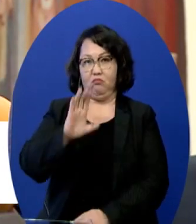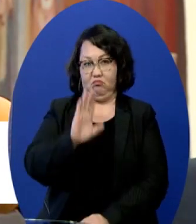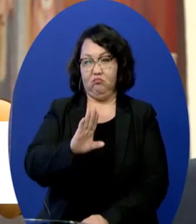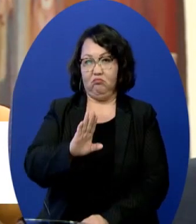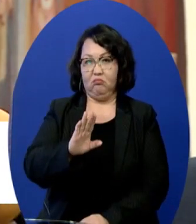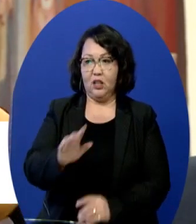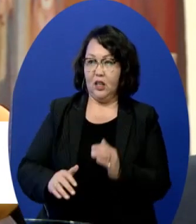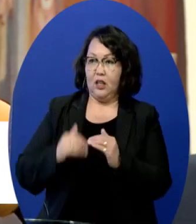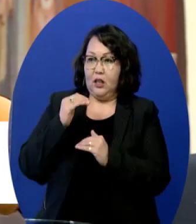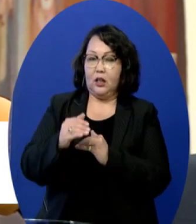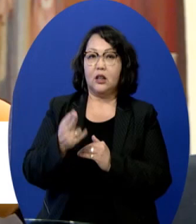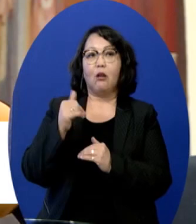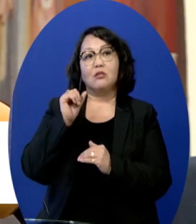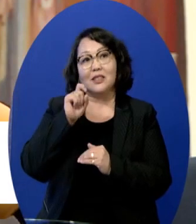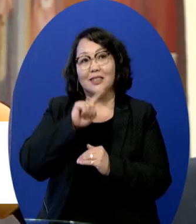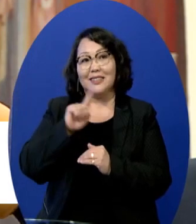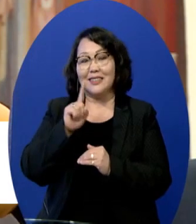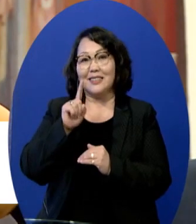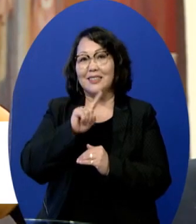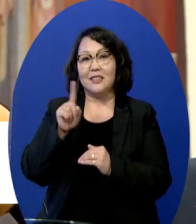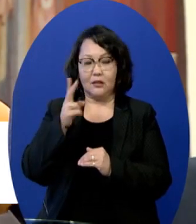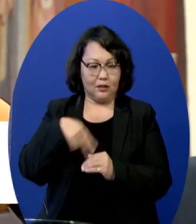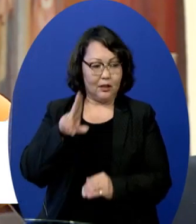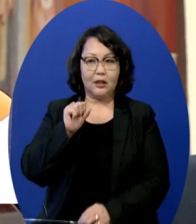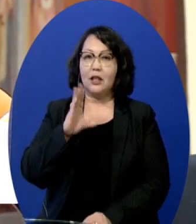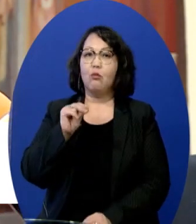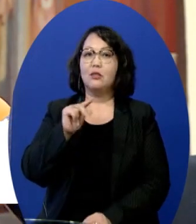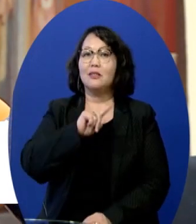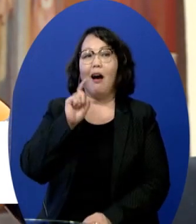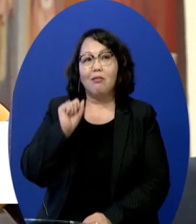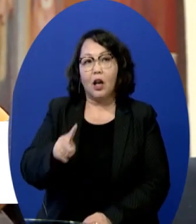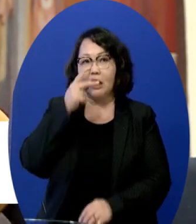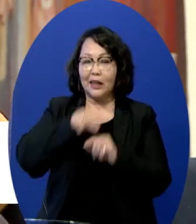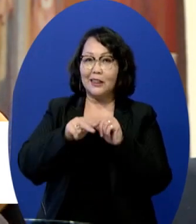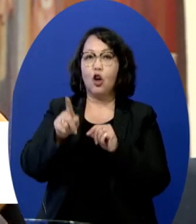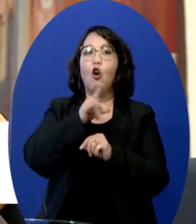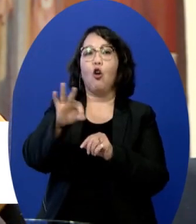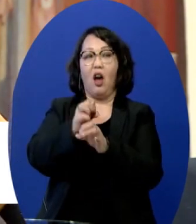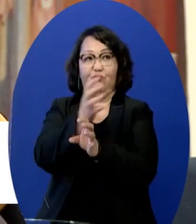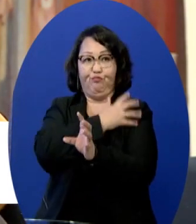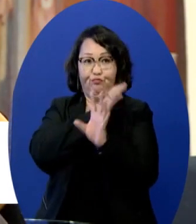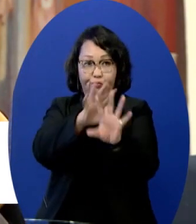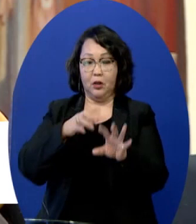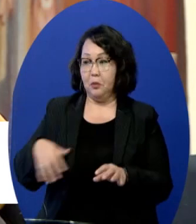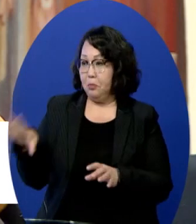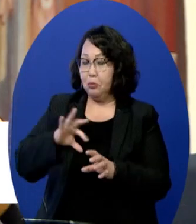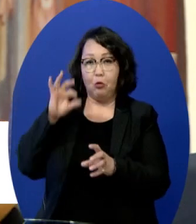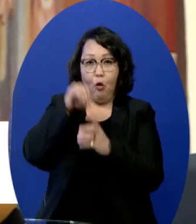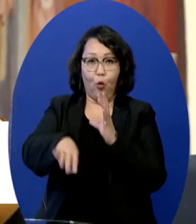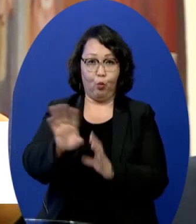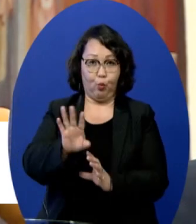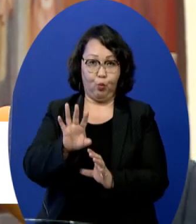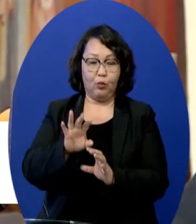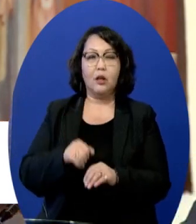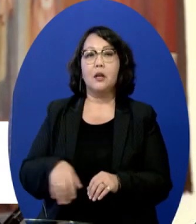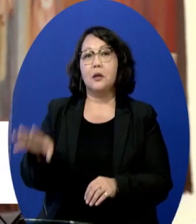яваад энэ асуудлыг шийднэ. Энэ бол бид нарт хамаагүй асуудал, бид нар орж болохгүй асуудал. Одоо бид ч орохгүй байна. За бидэнд